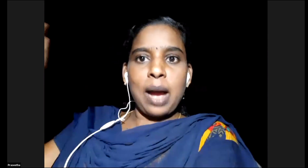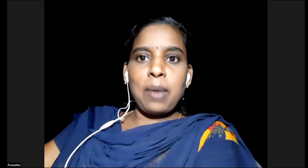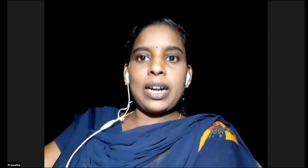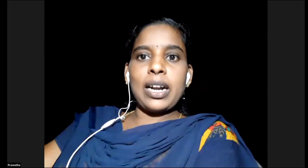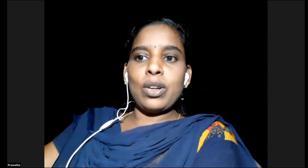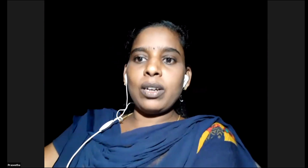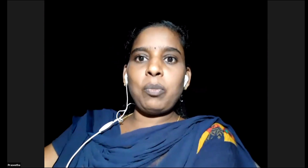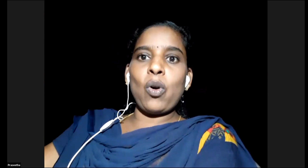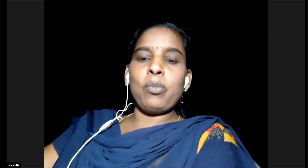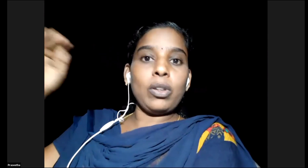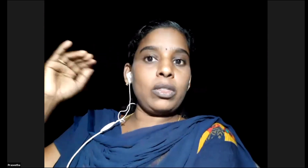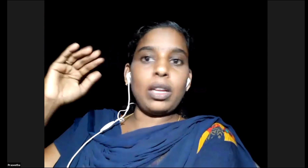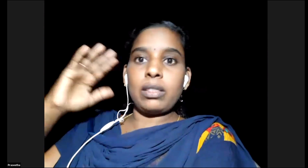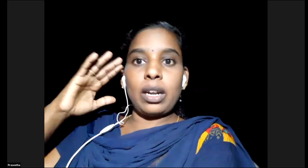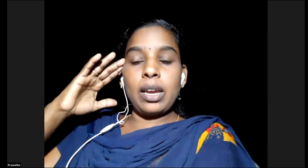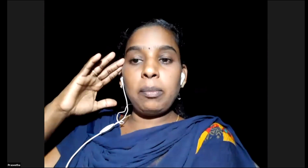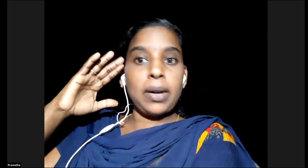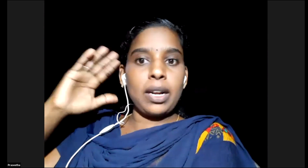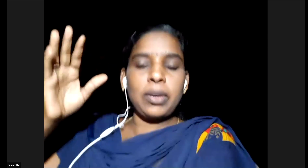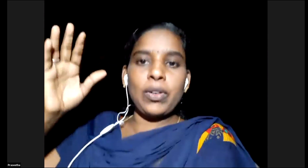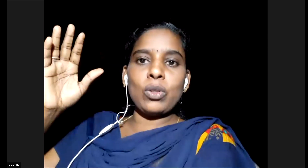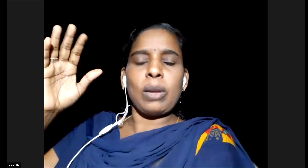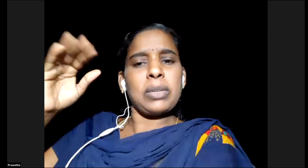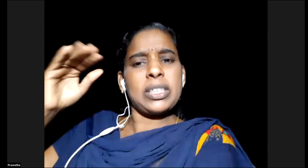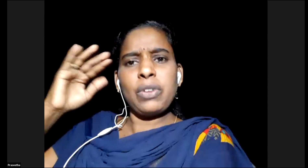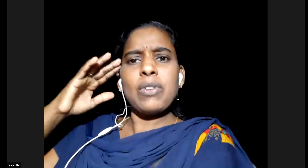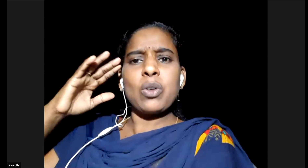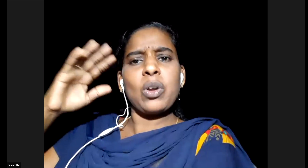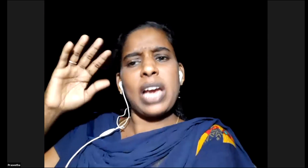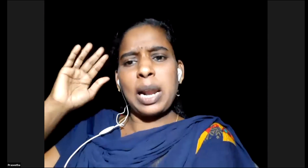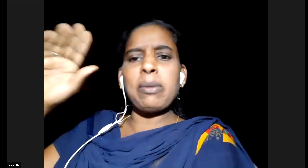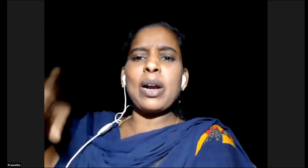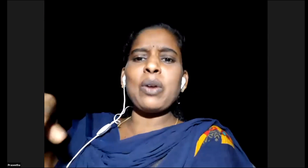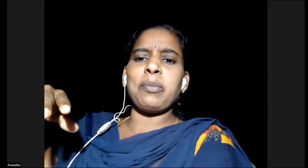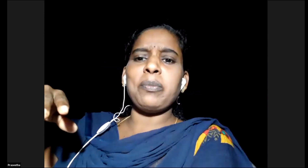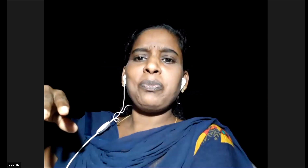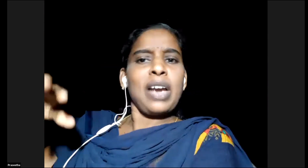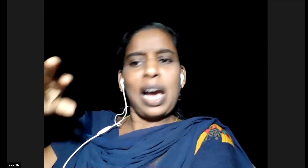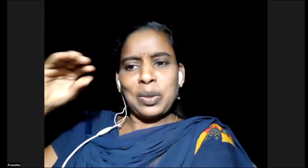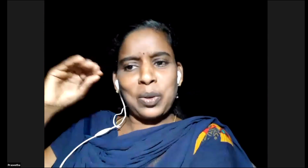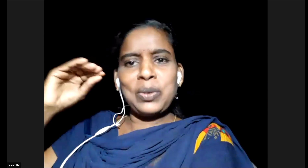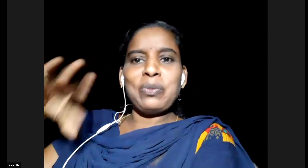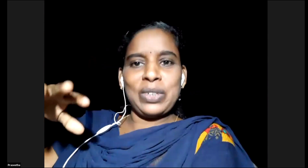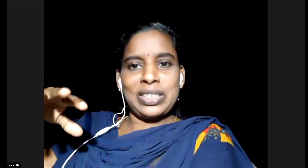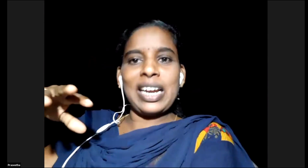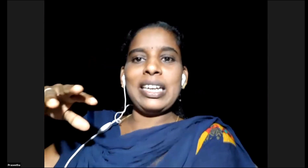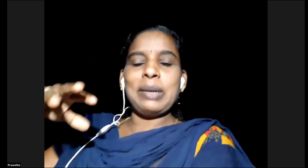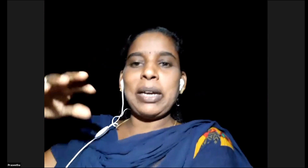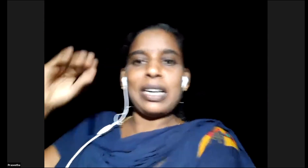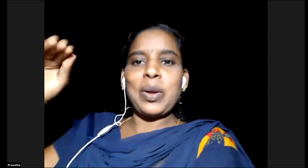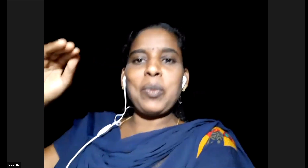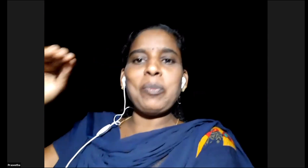അവർ ആ മക്കളെയും കൊണ്ട് പോകും. അത് അത്രയും പിണക്കം ഇവർക്കൊന്നുമില്ല. പക്ഷെ ഇവരവിടെ കൊണ്ടുപോയി അലമ്പാക്കുമായിരിക്കും. അതൊരു